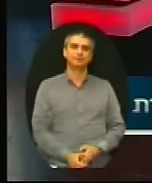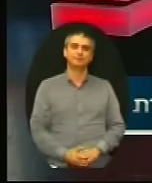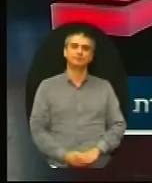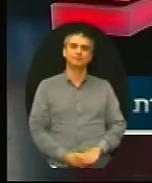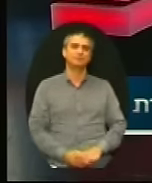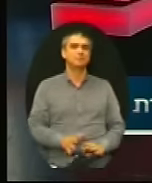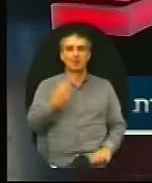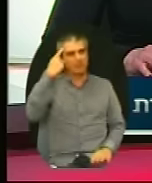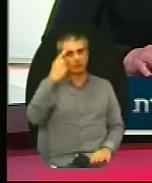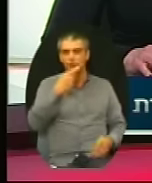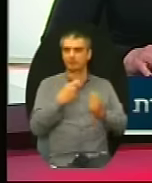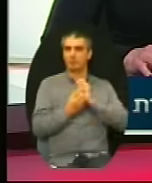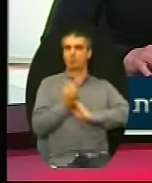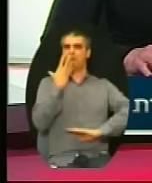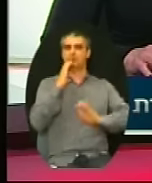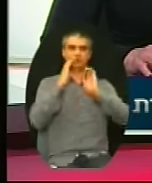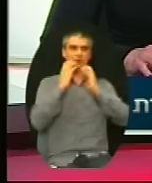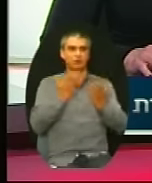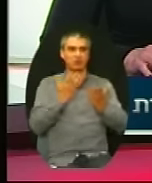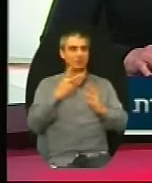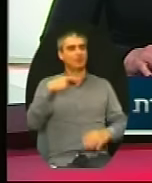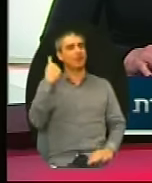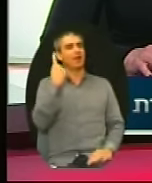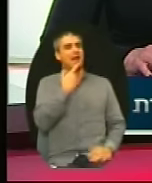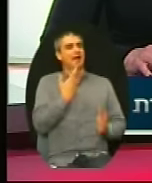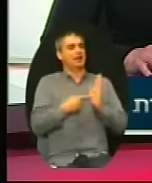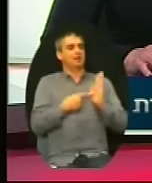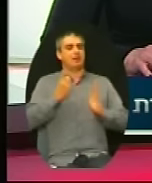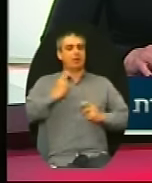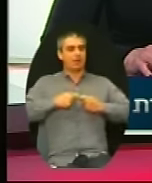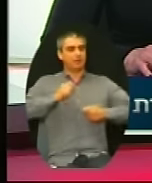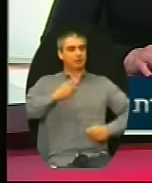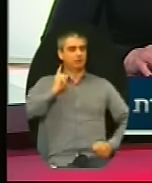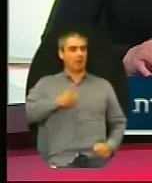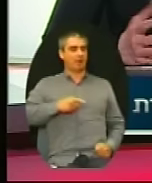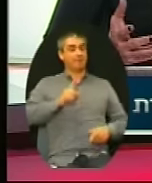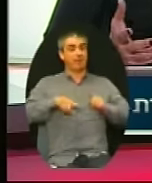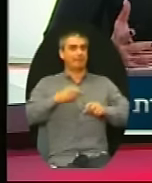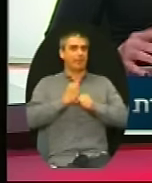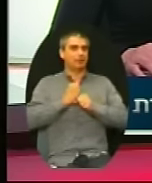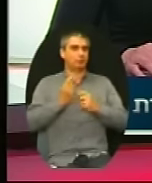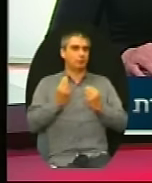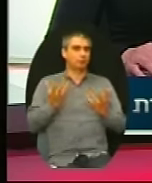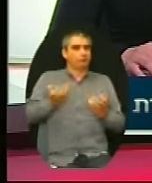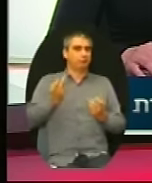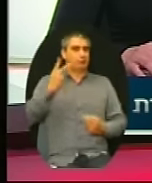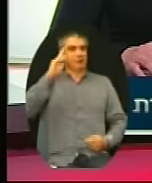תגידי, את מה את חושבת לגבי הבולטות התקשורתית והפרופיל התקשורתי שמחייב חבר כנסת לפעמים לעשות גם גימיקים?